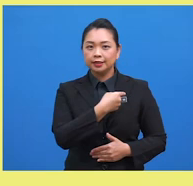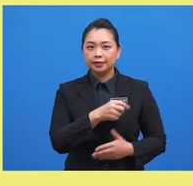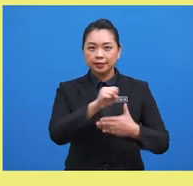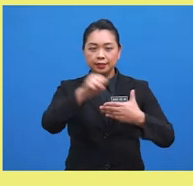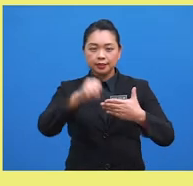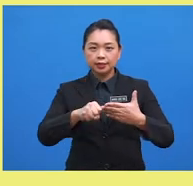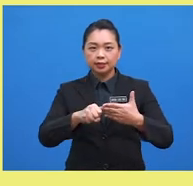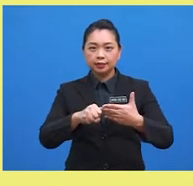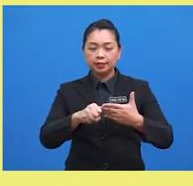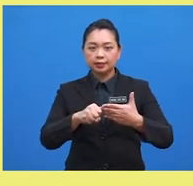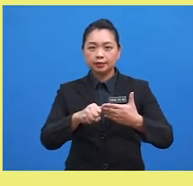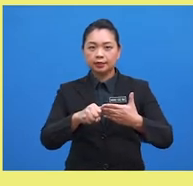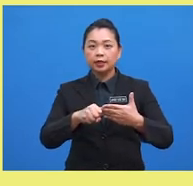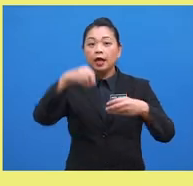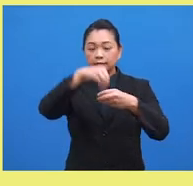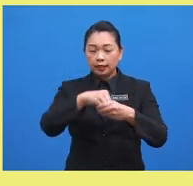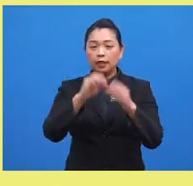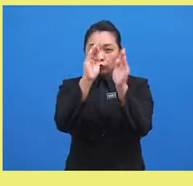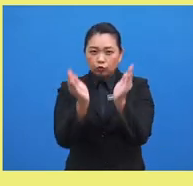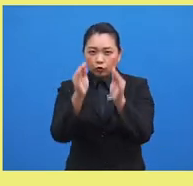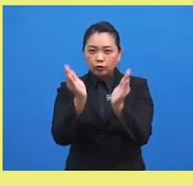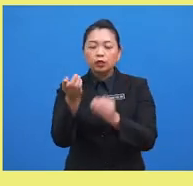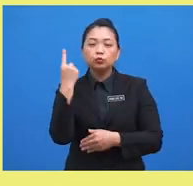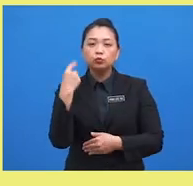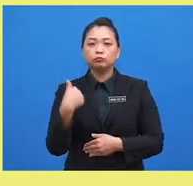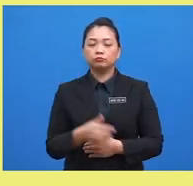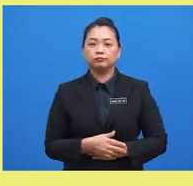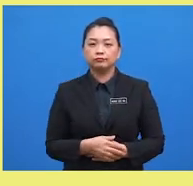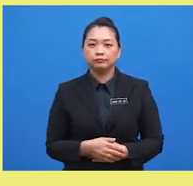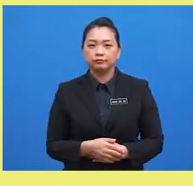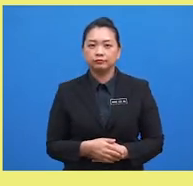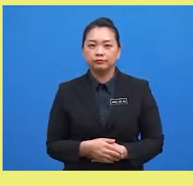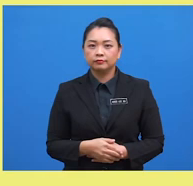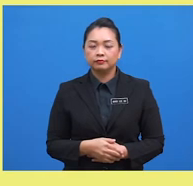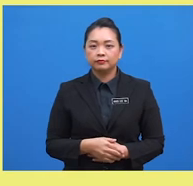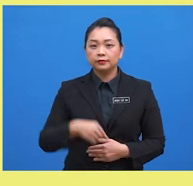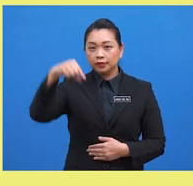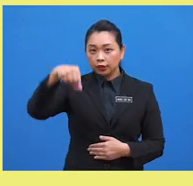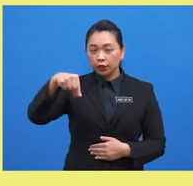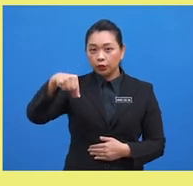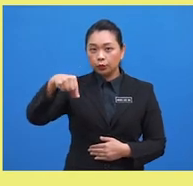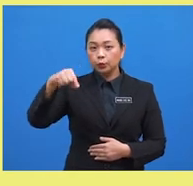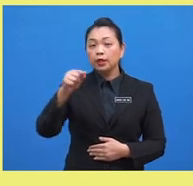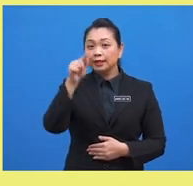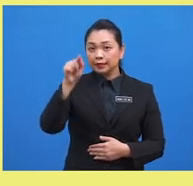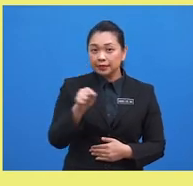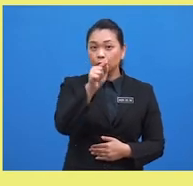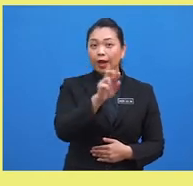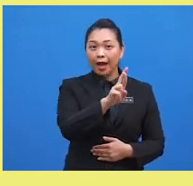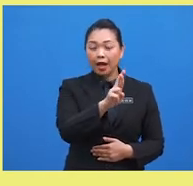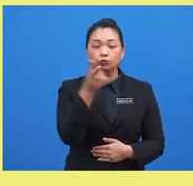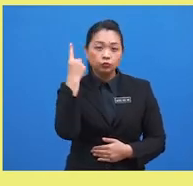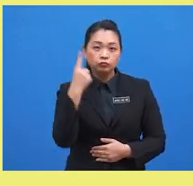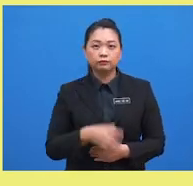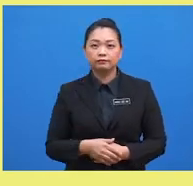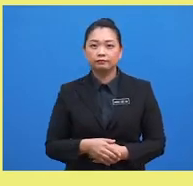selesaikan operasi dalam kurungan dahulu, iaitu Q kesatuan R.